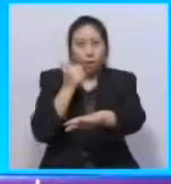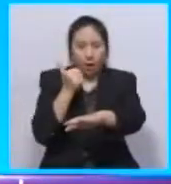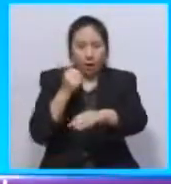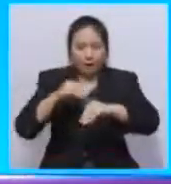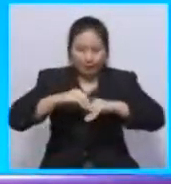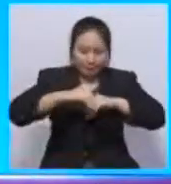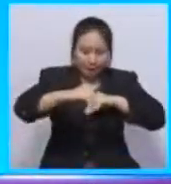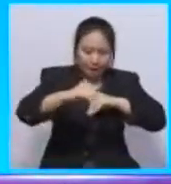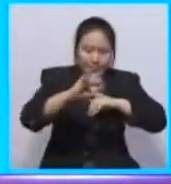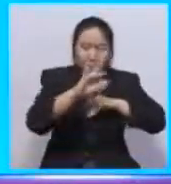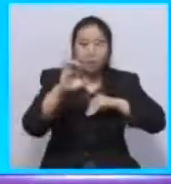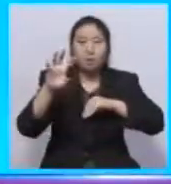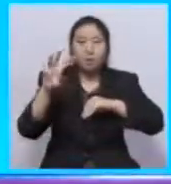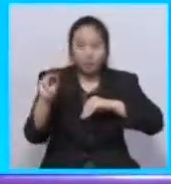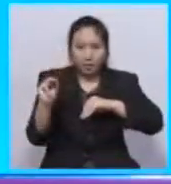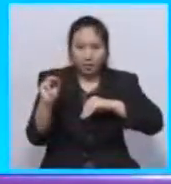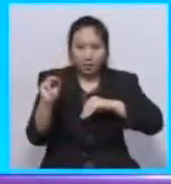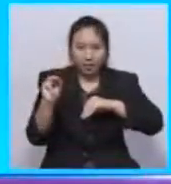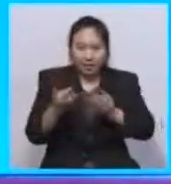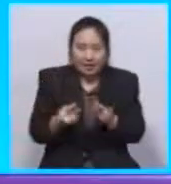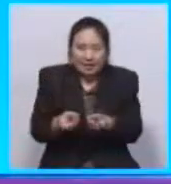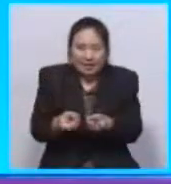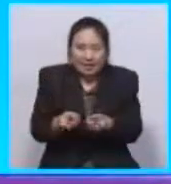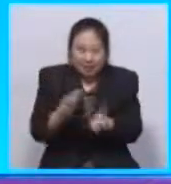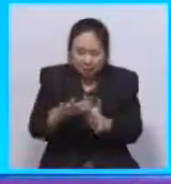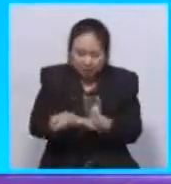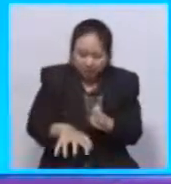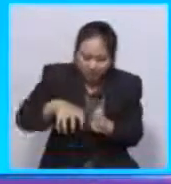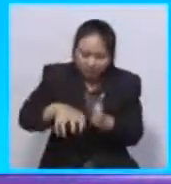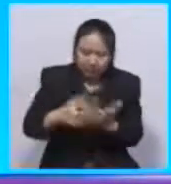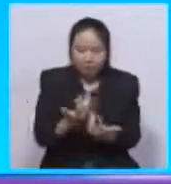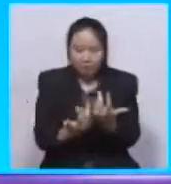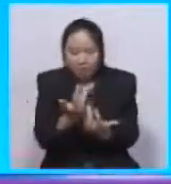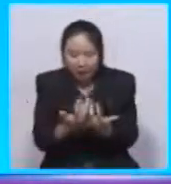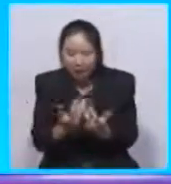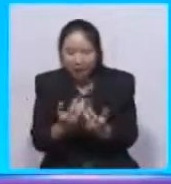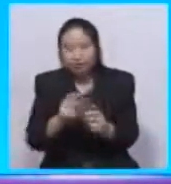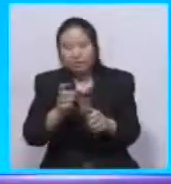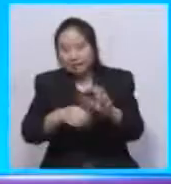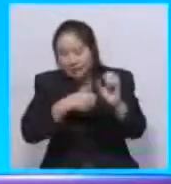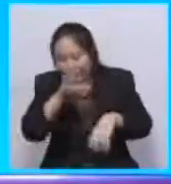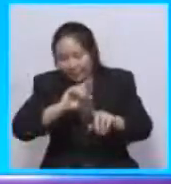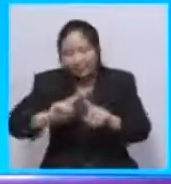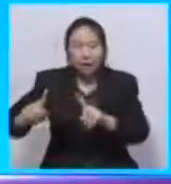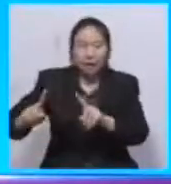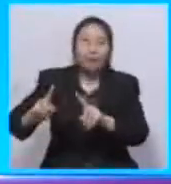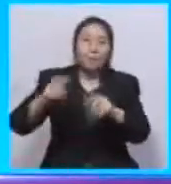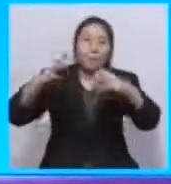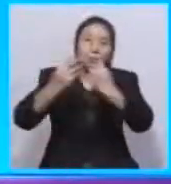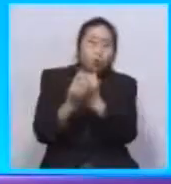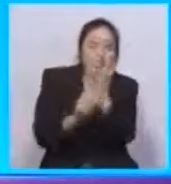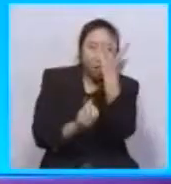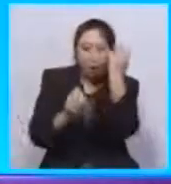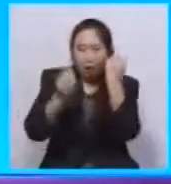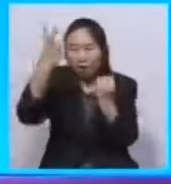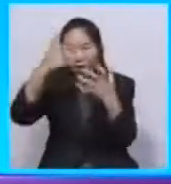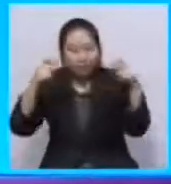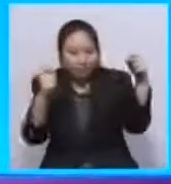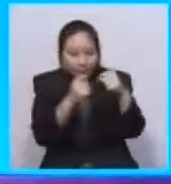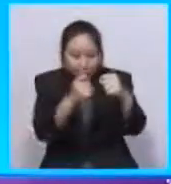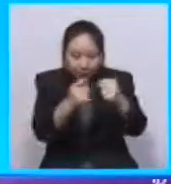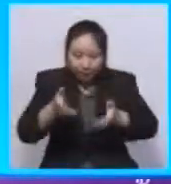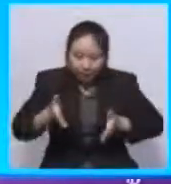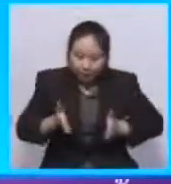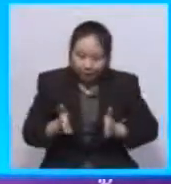านระยะทาง800เมตรค่ะโดยขุดลอกดินเลนกำจัดวัชพืชเก็บขยะตัดแต่งกิ่งไม้ตลอดจนแนวคูคลองค่ะเพื่อเ